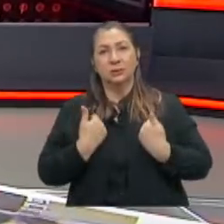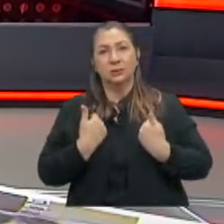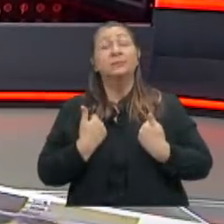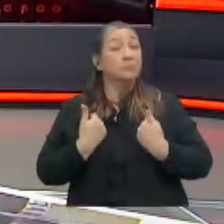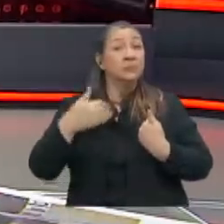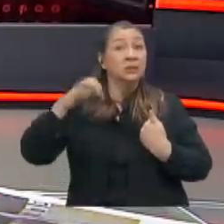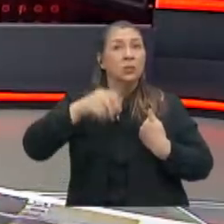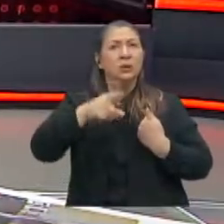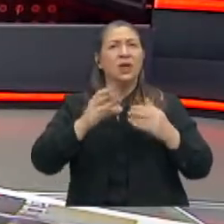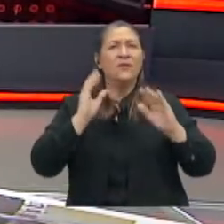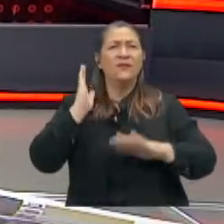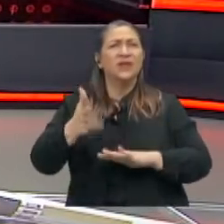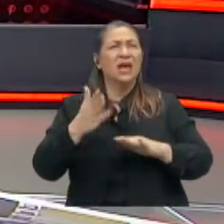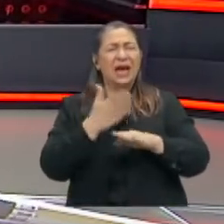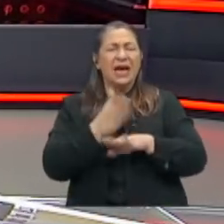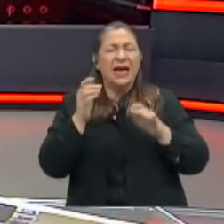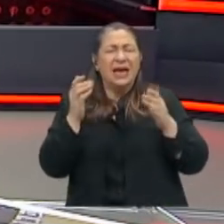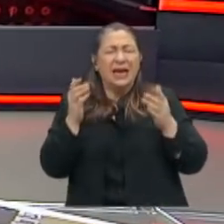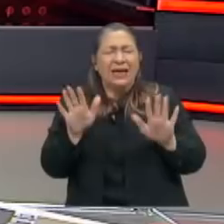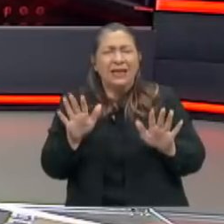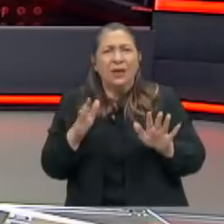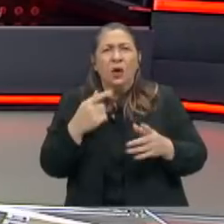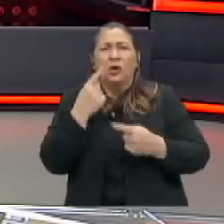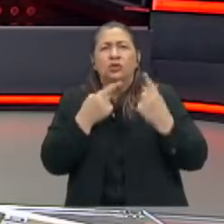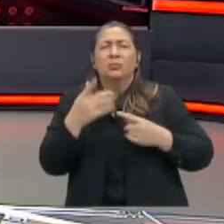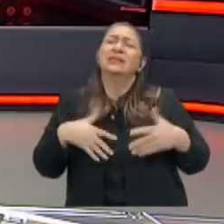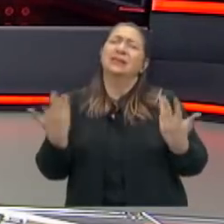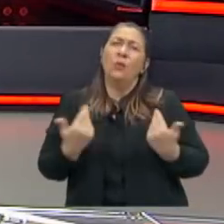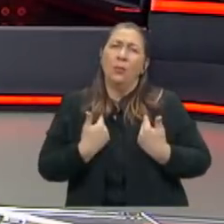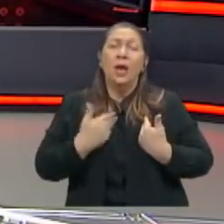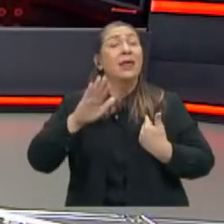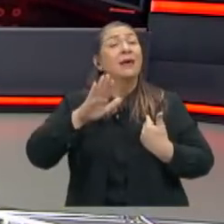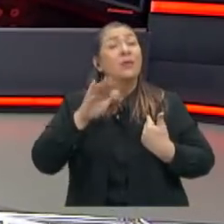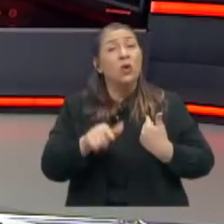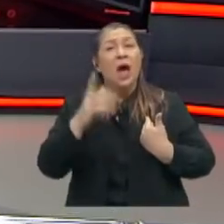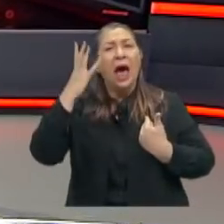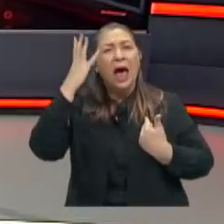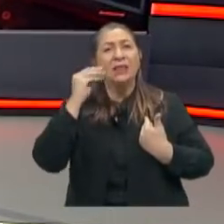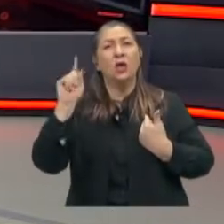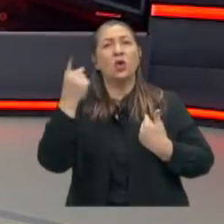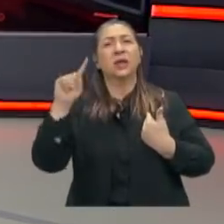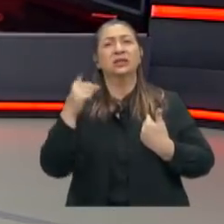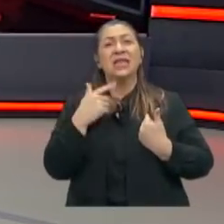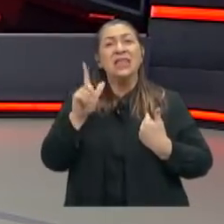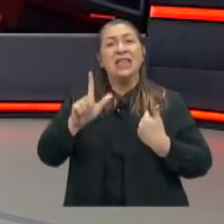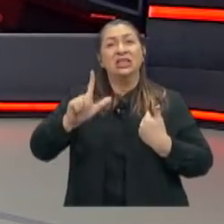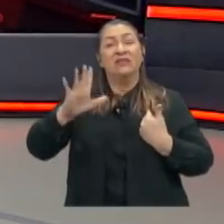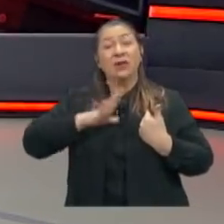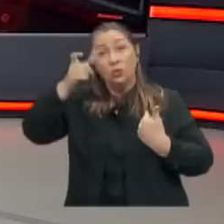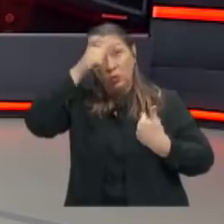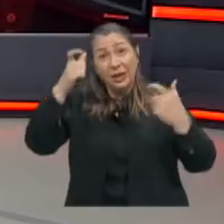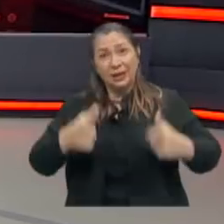getireceğiz. Şimdi bunu daha fazla hakikaten dile getirmek istemiyorum. Bunu anlayan yöneticilere ihtiyacı var bu